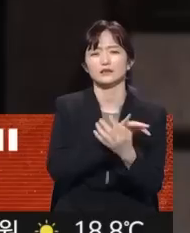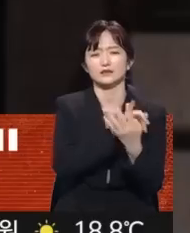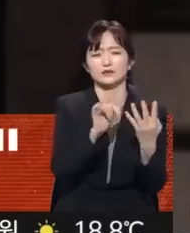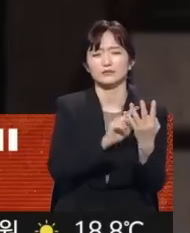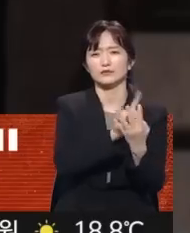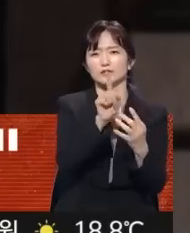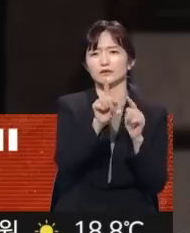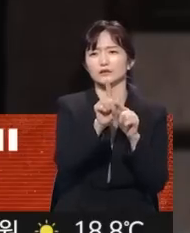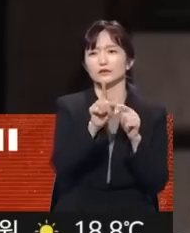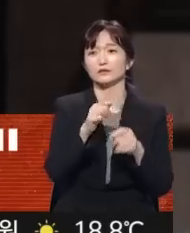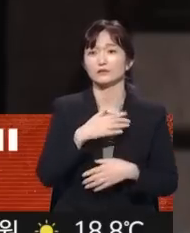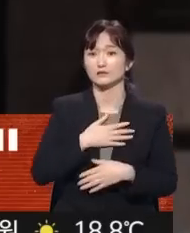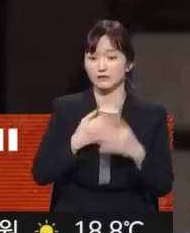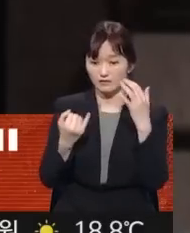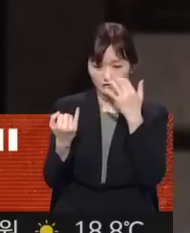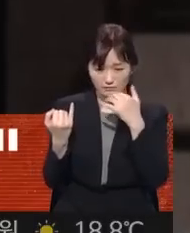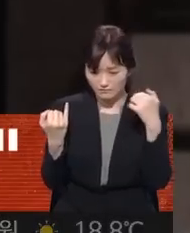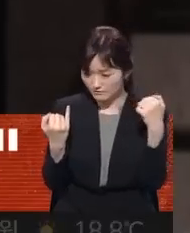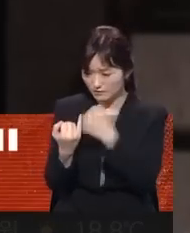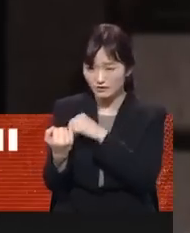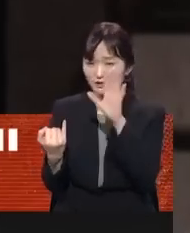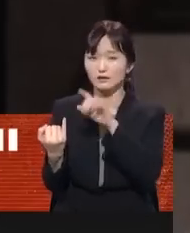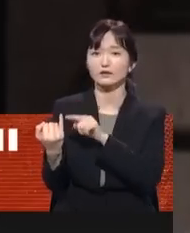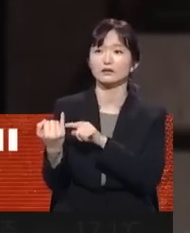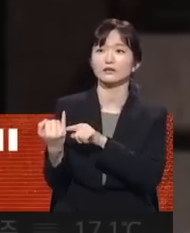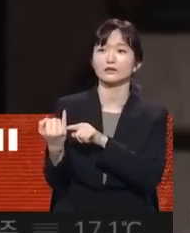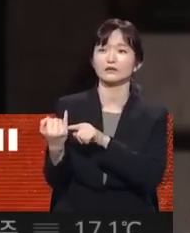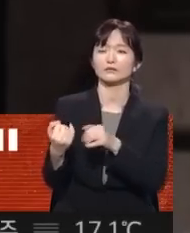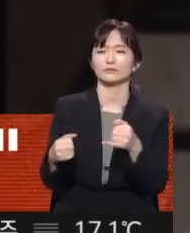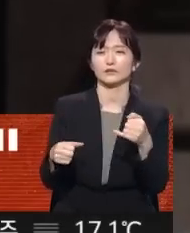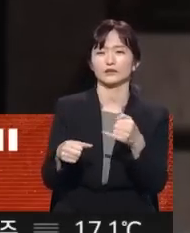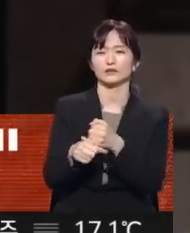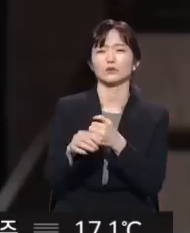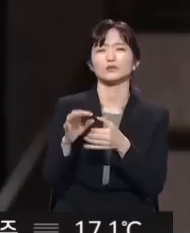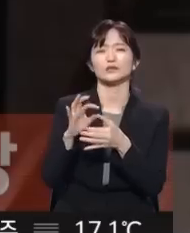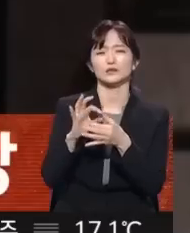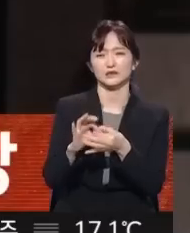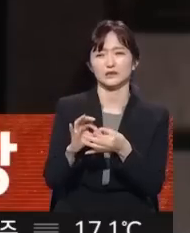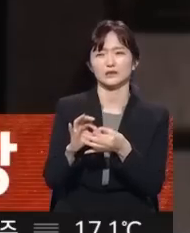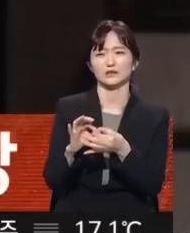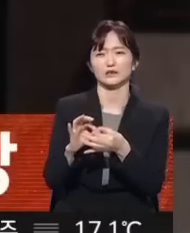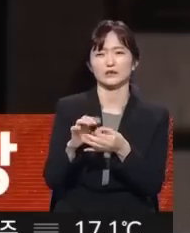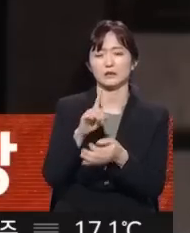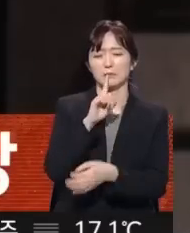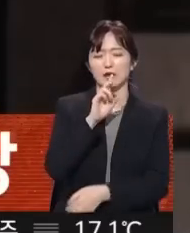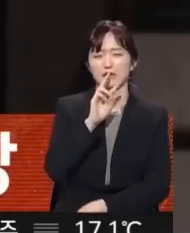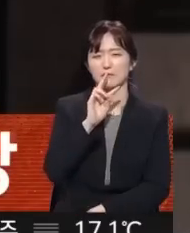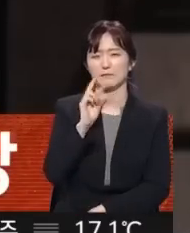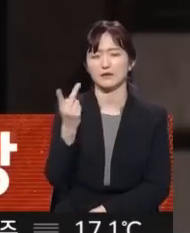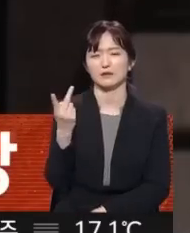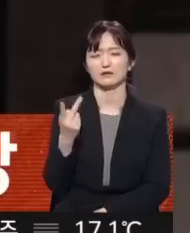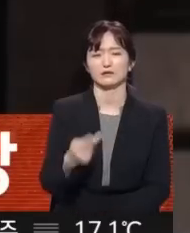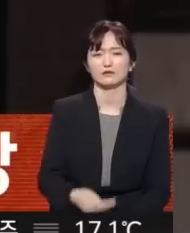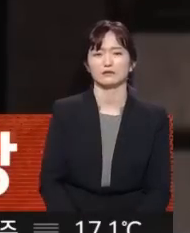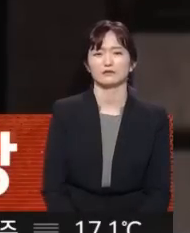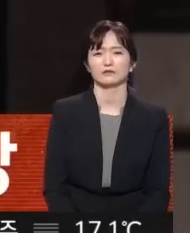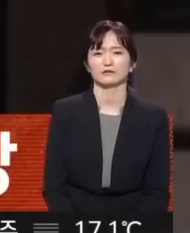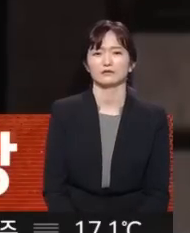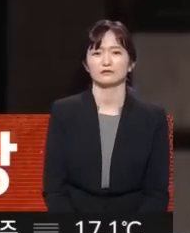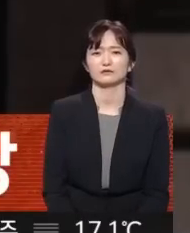나 사실 성폭행한 것이 아니고 저 여성과 연인 관계였다 이렇게 급하니까 이런 주장까지 한다라고